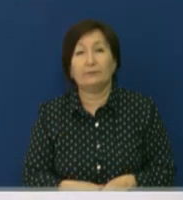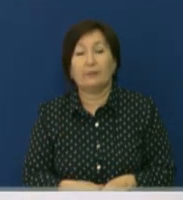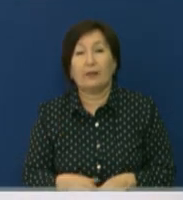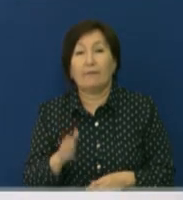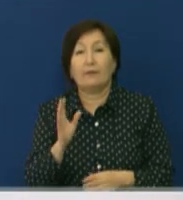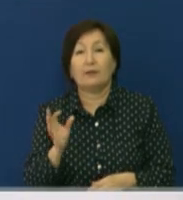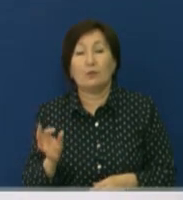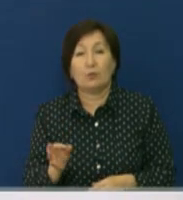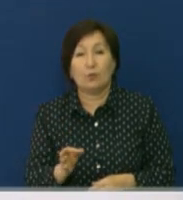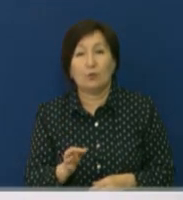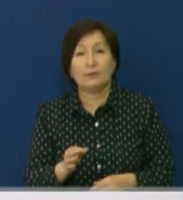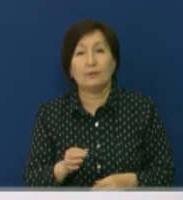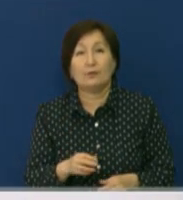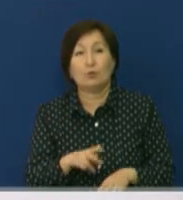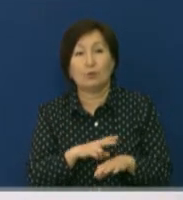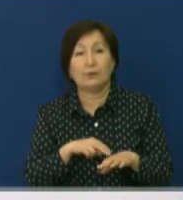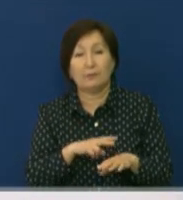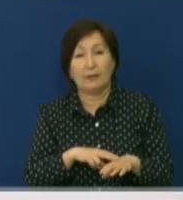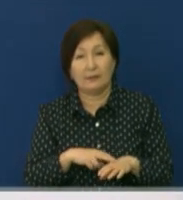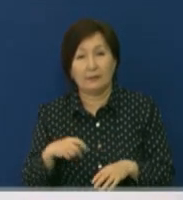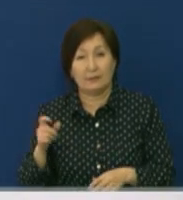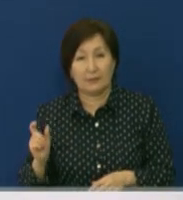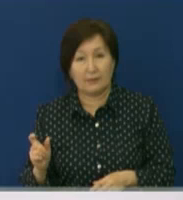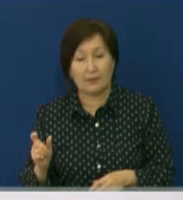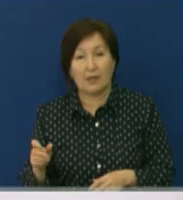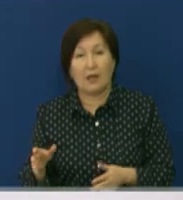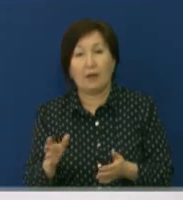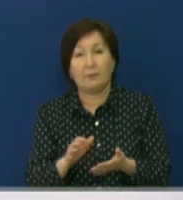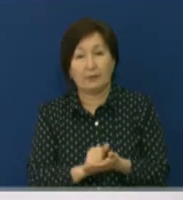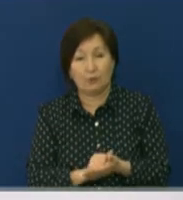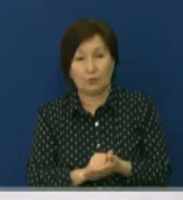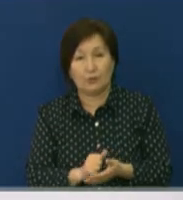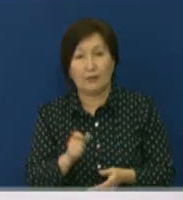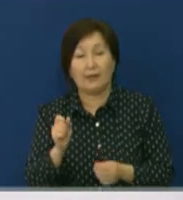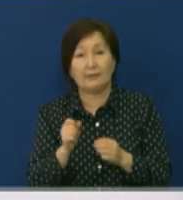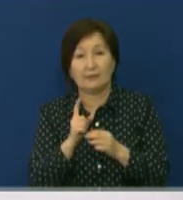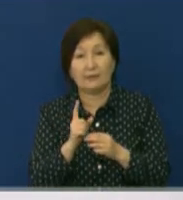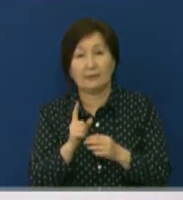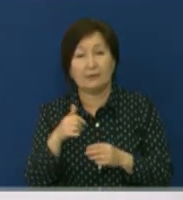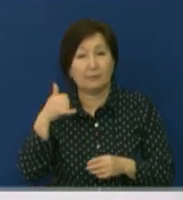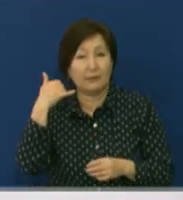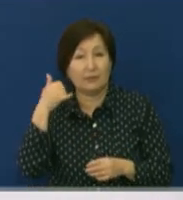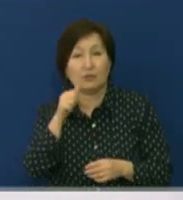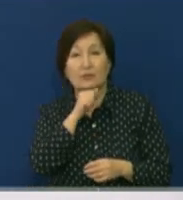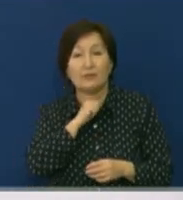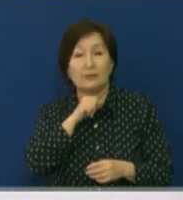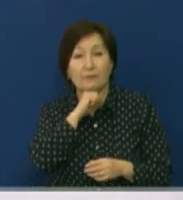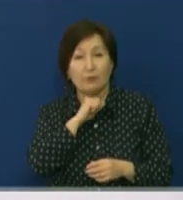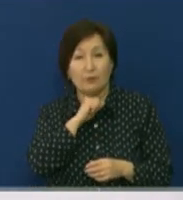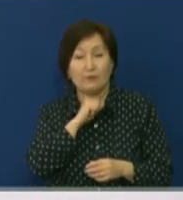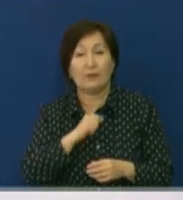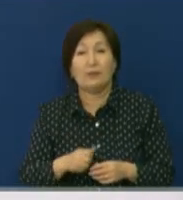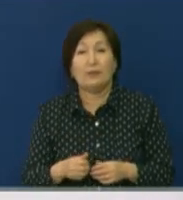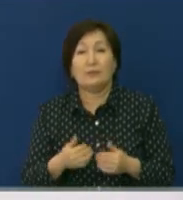восточно-казахстанской области сотрудники полиции обнаружили один с этим мобильных телефонов похищенных в торговых киосках по информации пресс-службы